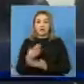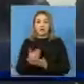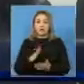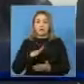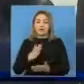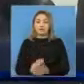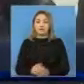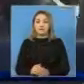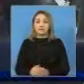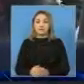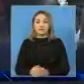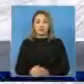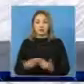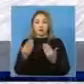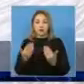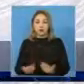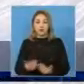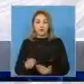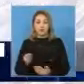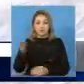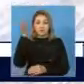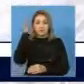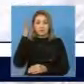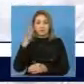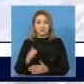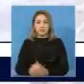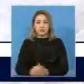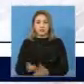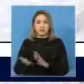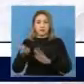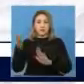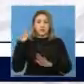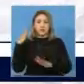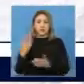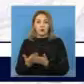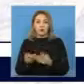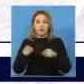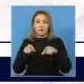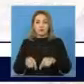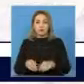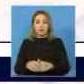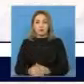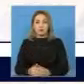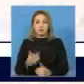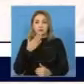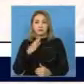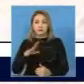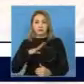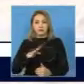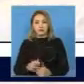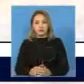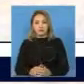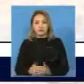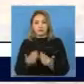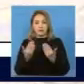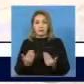орын тепті. Осы ескерткіш бұрыннан бері осы жерге сұранып тұрады,